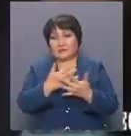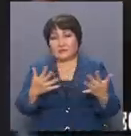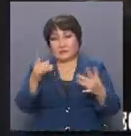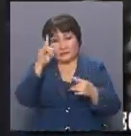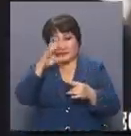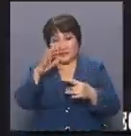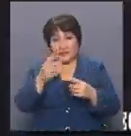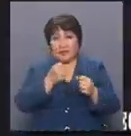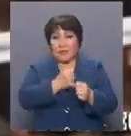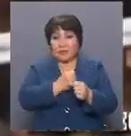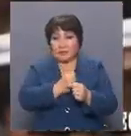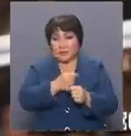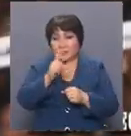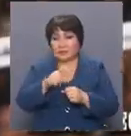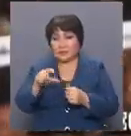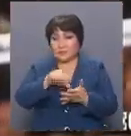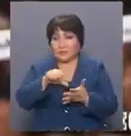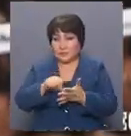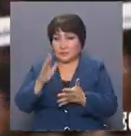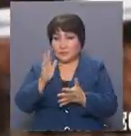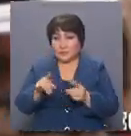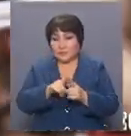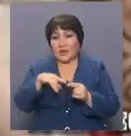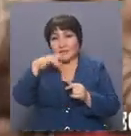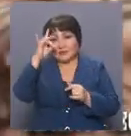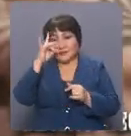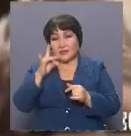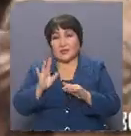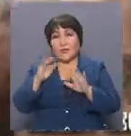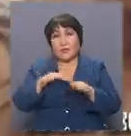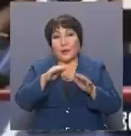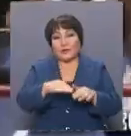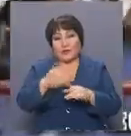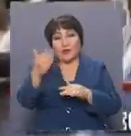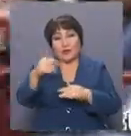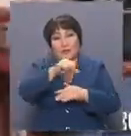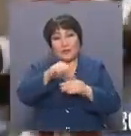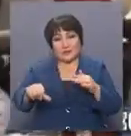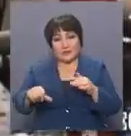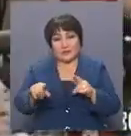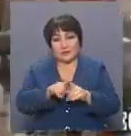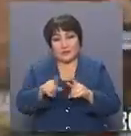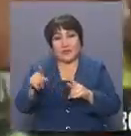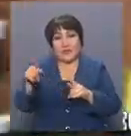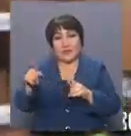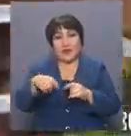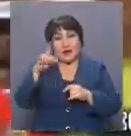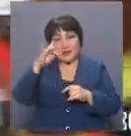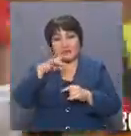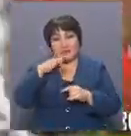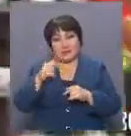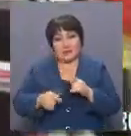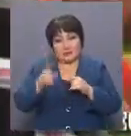Али сынды майталмандар бар. Одан бөлек қазақ туын мұхиттың арғы бетінде желбіретіп жүрген Геннадий Головкин де Астанаға келеді